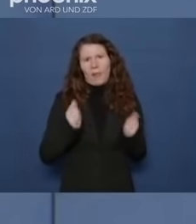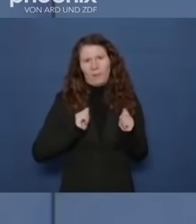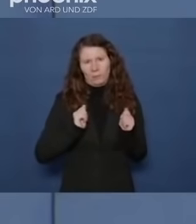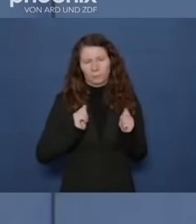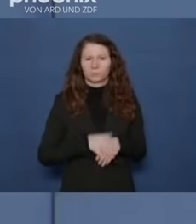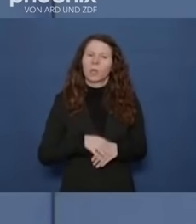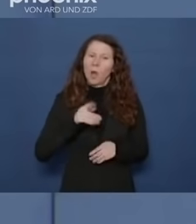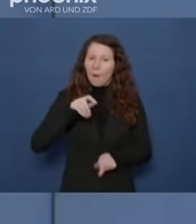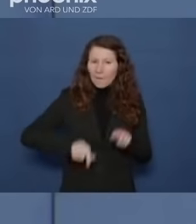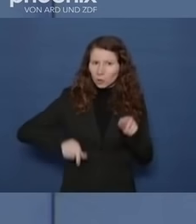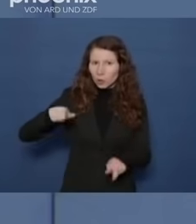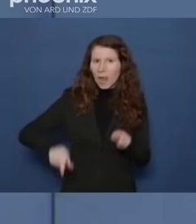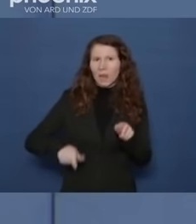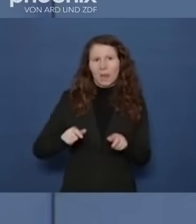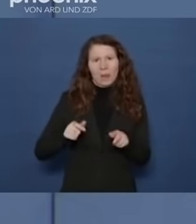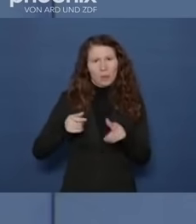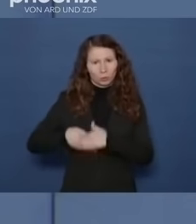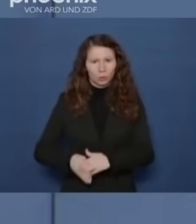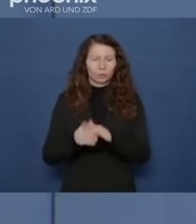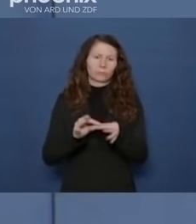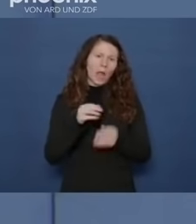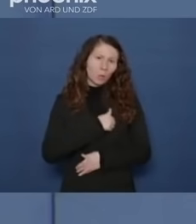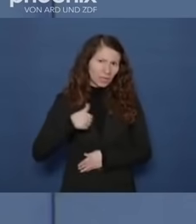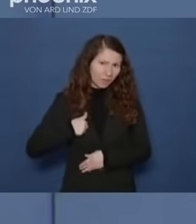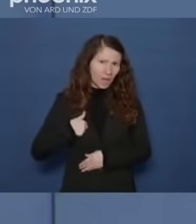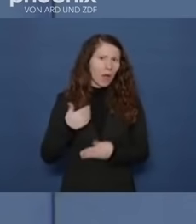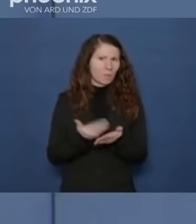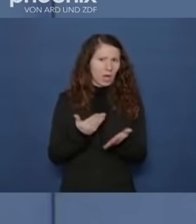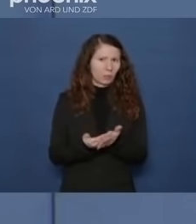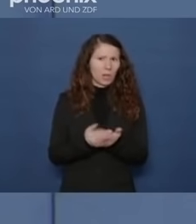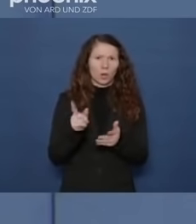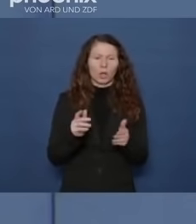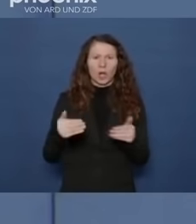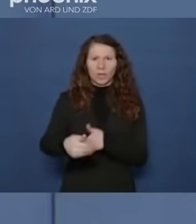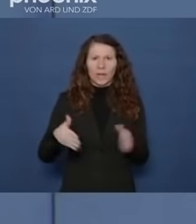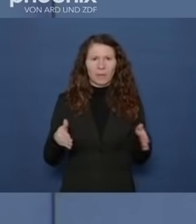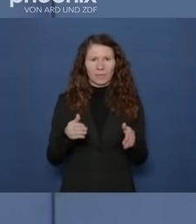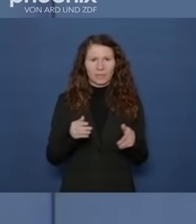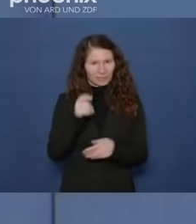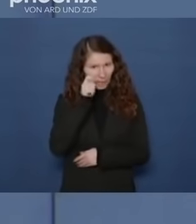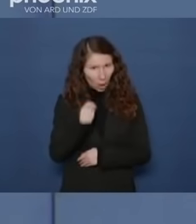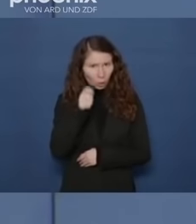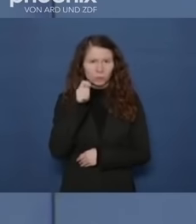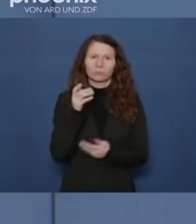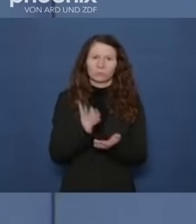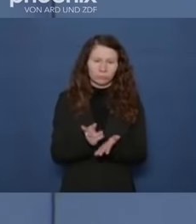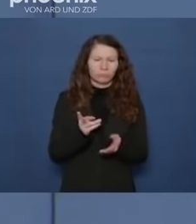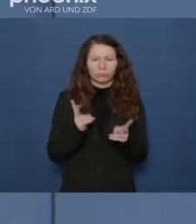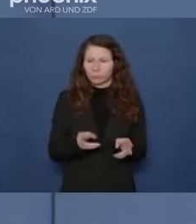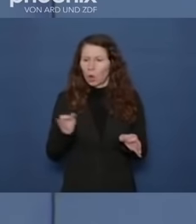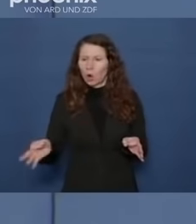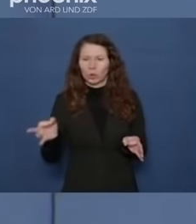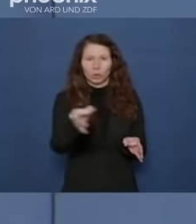auch personell geholfen, unter anderem ja mit der Bundeswehr und eben mit den Containment Scouts, die vor Ort die